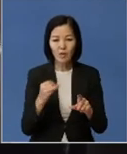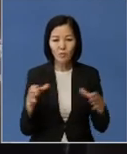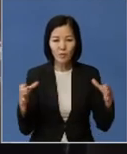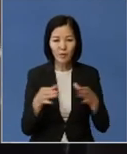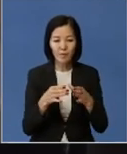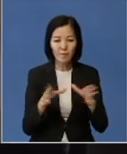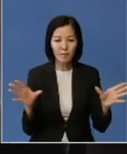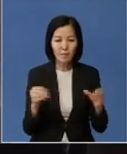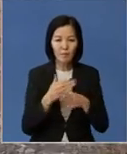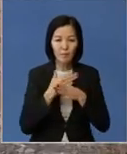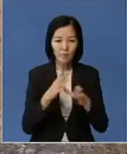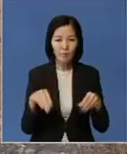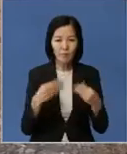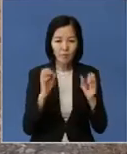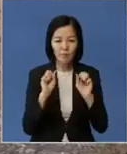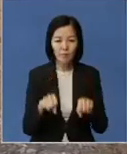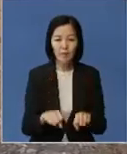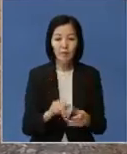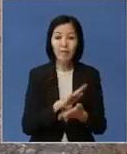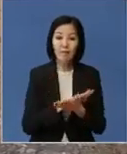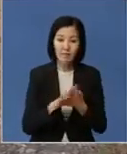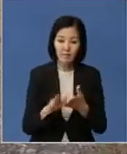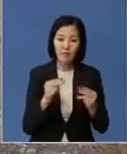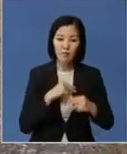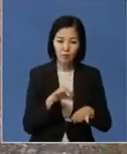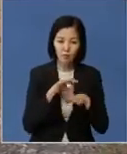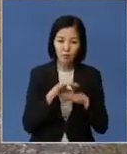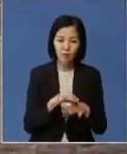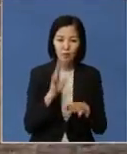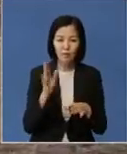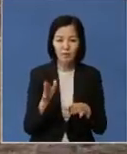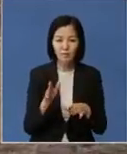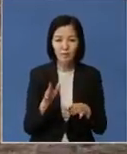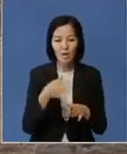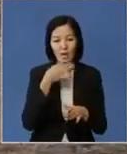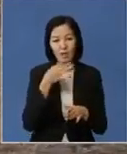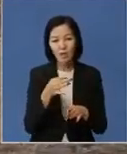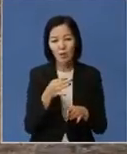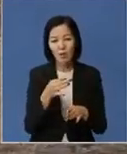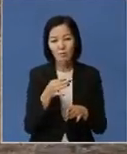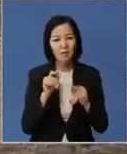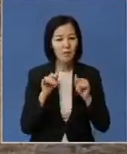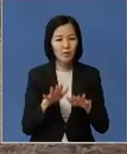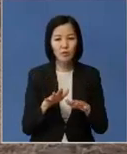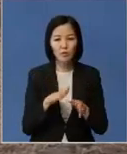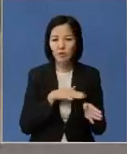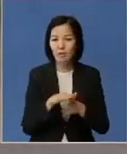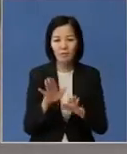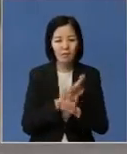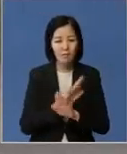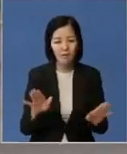оларға көмек көрсетеміз. Тазалаймыз, жұмыс жүргізіп жатырмыз. Мамандардың бұл жауабы іс жүзінде мүлдем